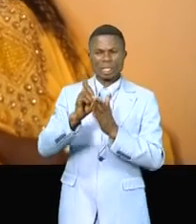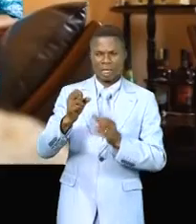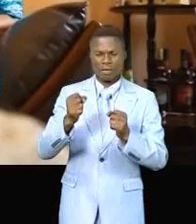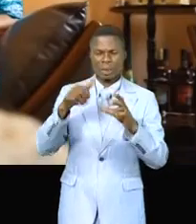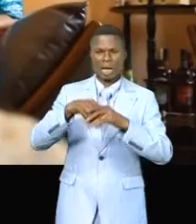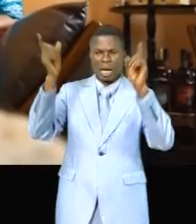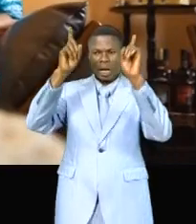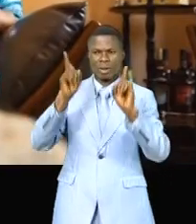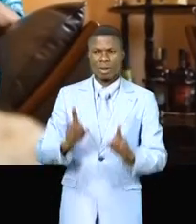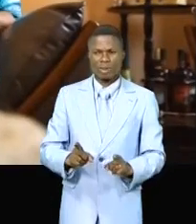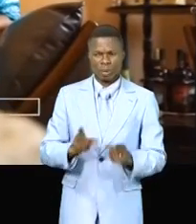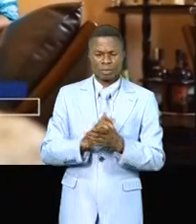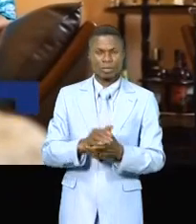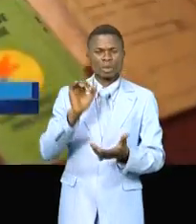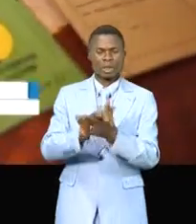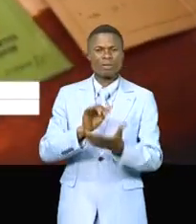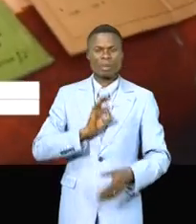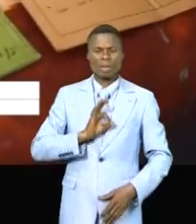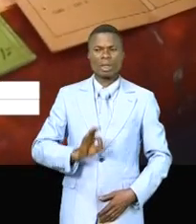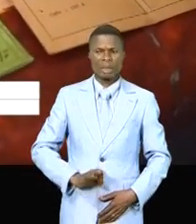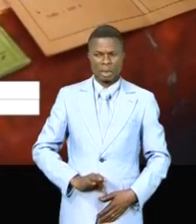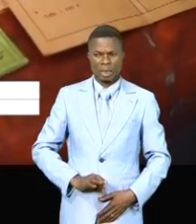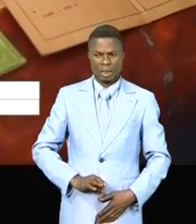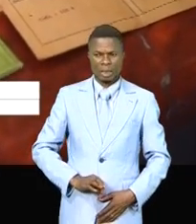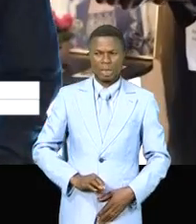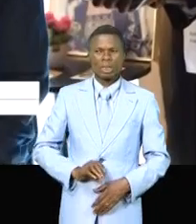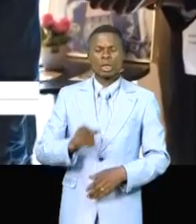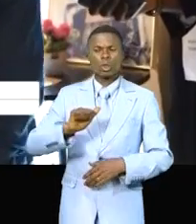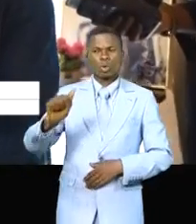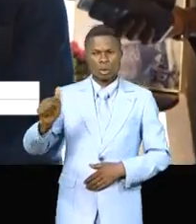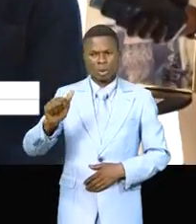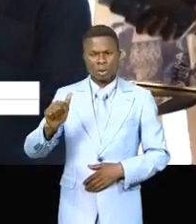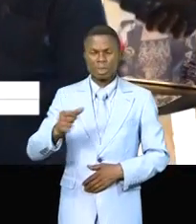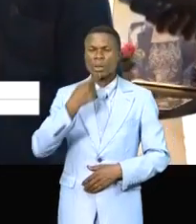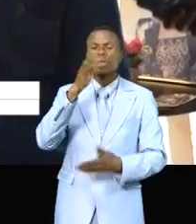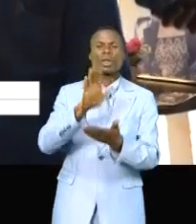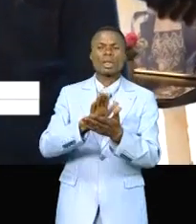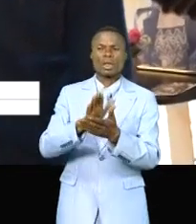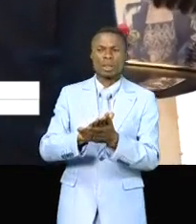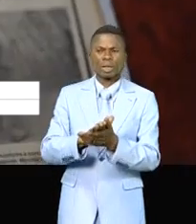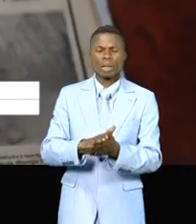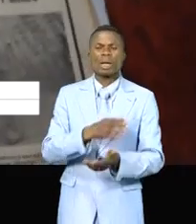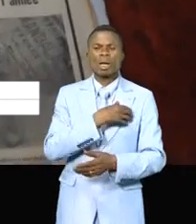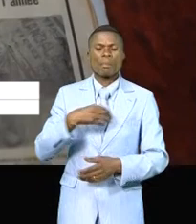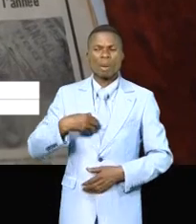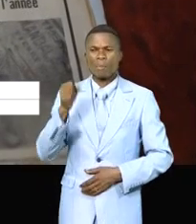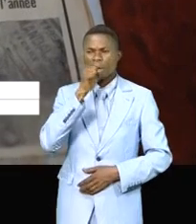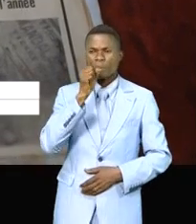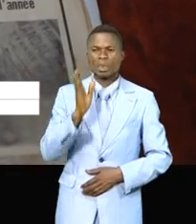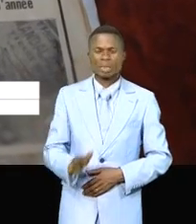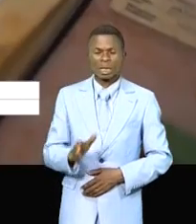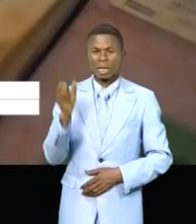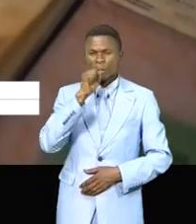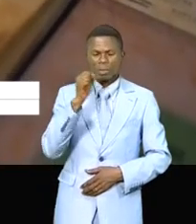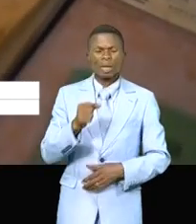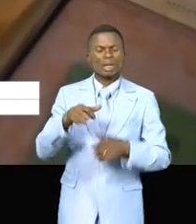Afrique. Denise Nyakiruchi Sekidi a d'une manière particulière rendu hommage à cette reine de la rumba. Sa musique